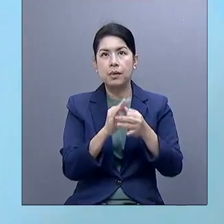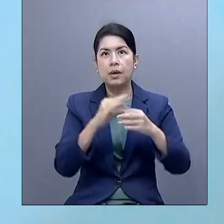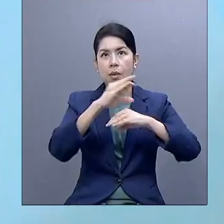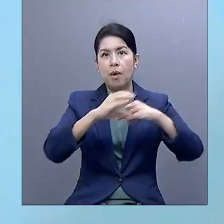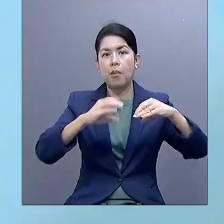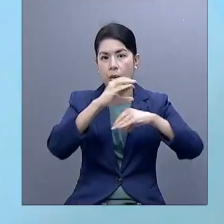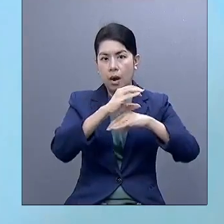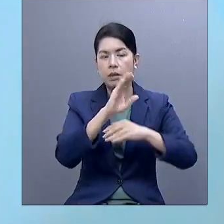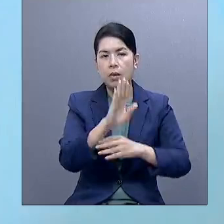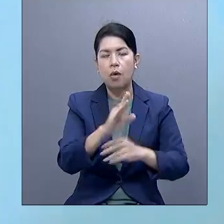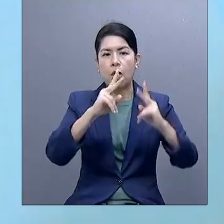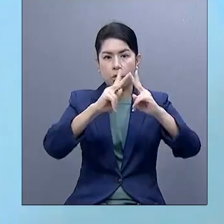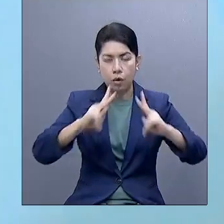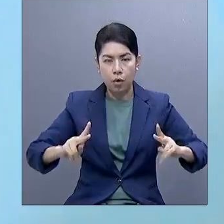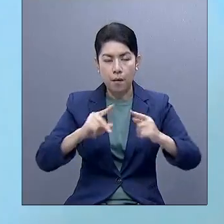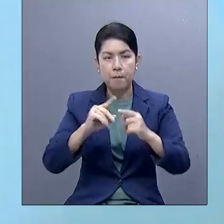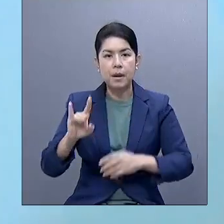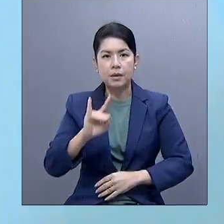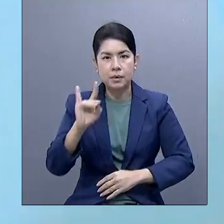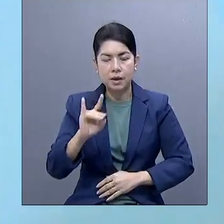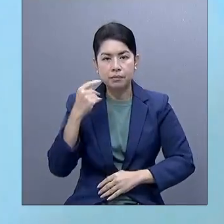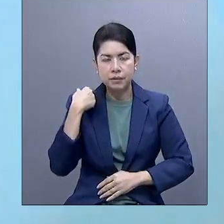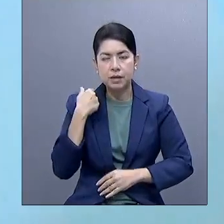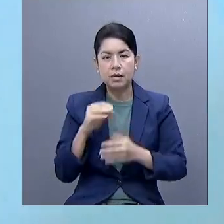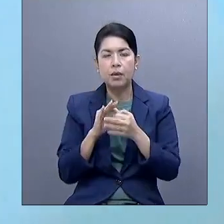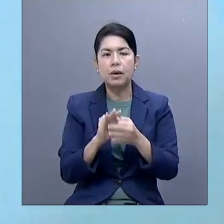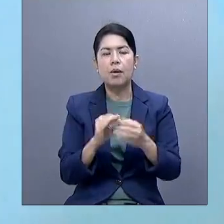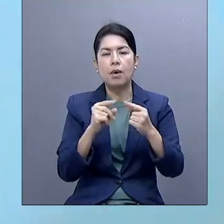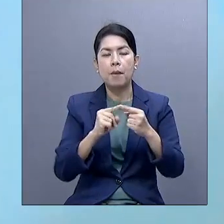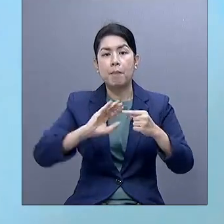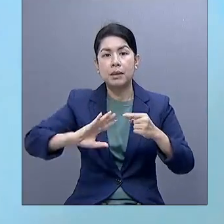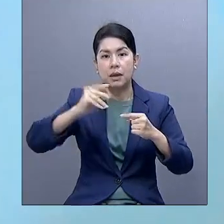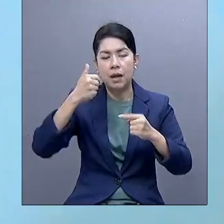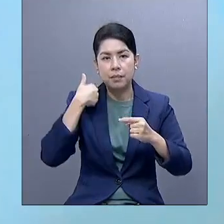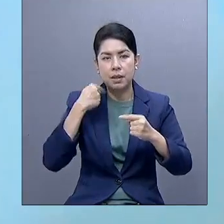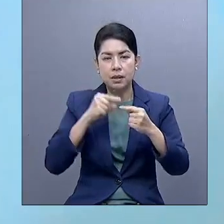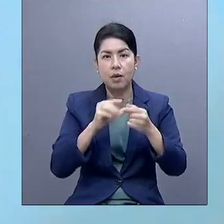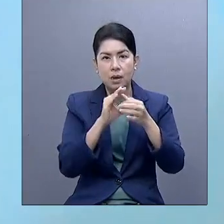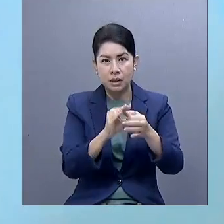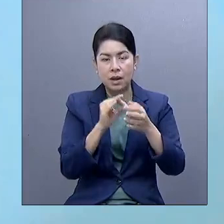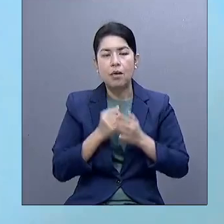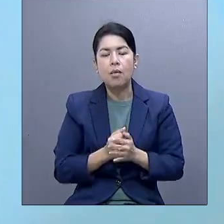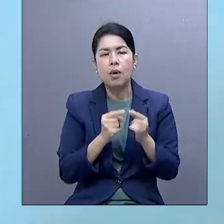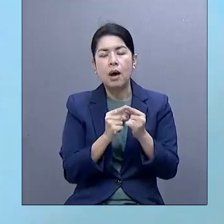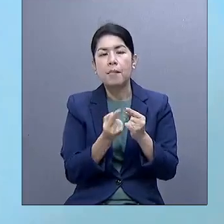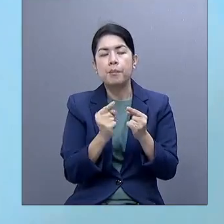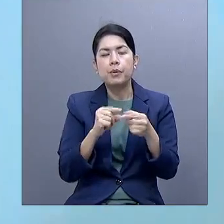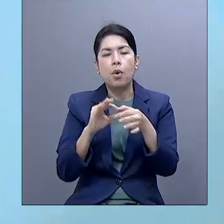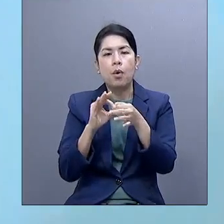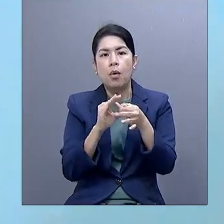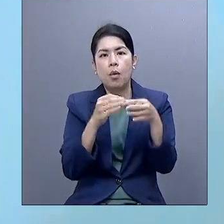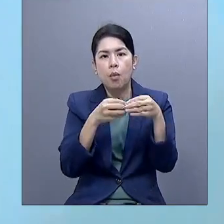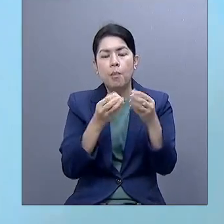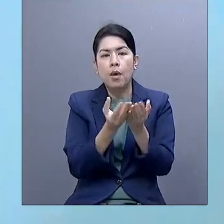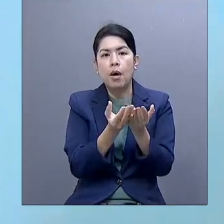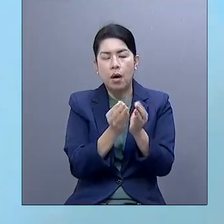ะคะกับทางกรมปศุสัตว์ที่เดินหน้าสร้างความสำเร็จในโครงการพัฒนาและส่งเสริมอุตสาหกรรมฮาลาลด้านปศุสัตว์เพื่อที่จะพัฒนาและยกระ